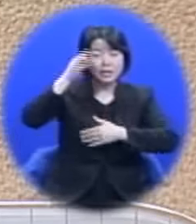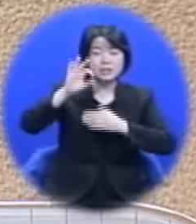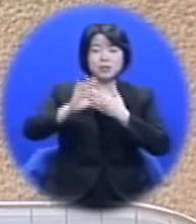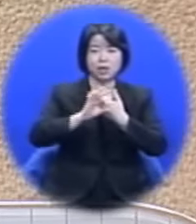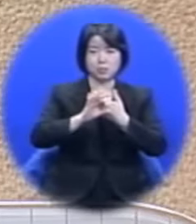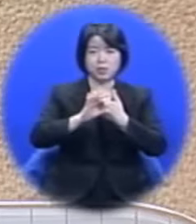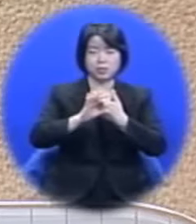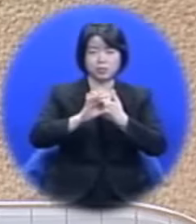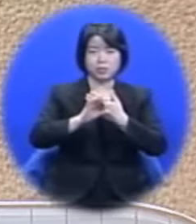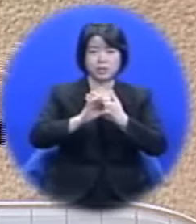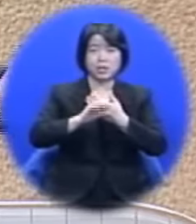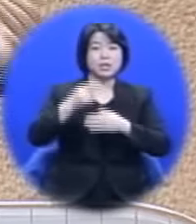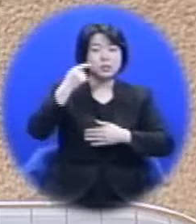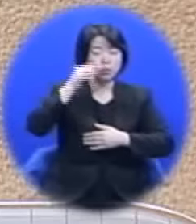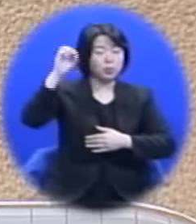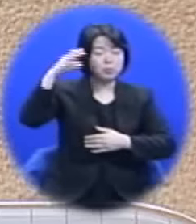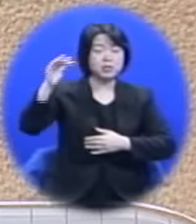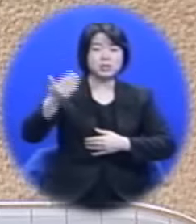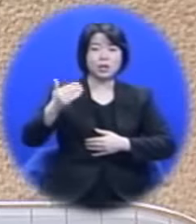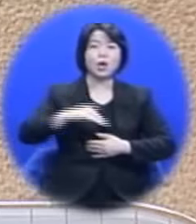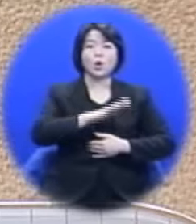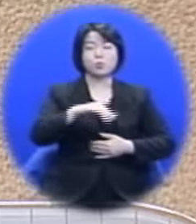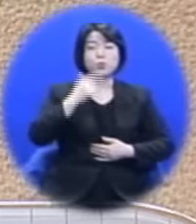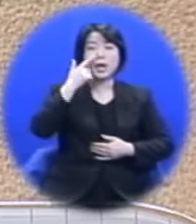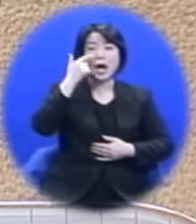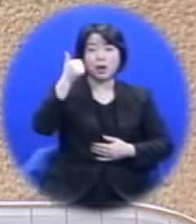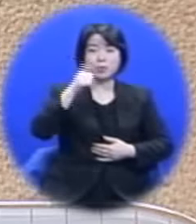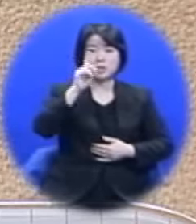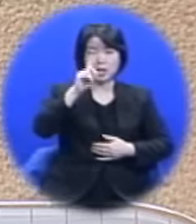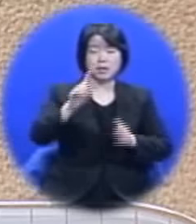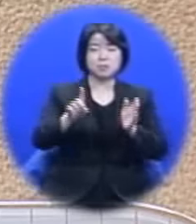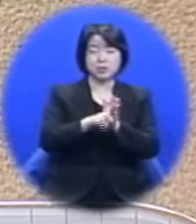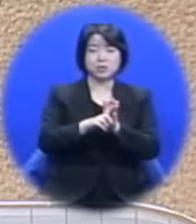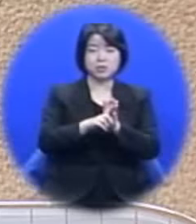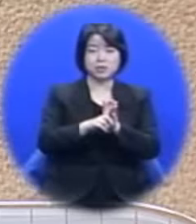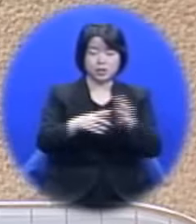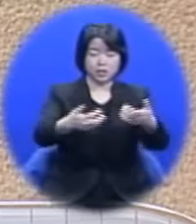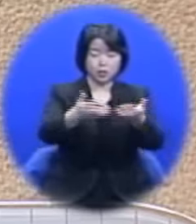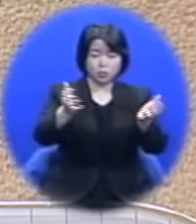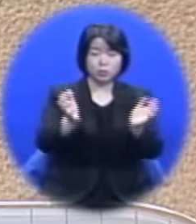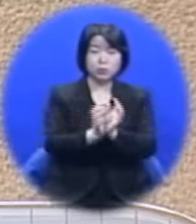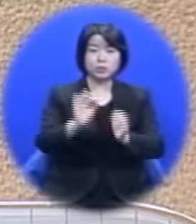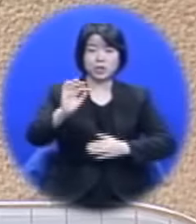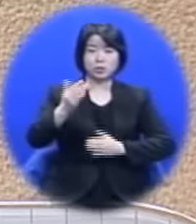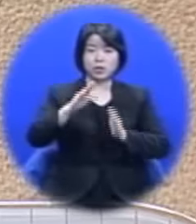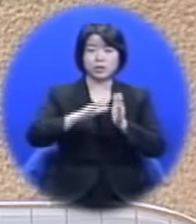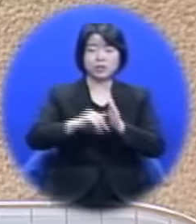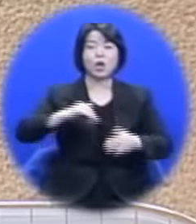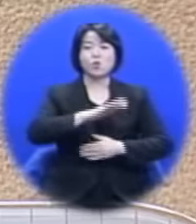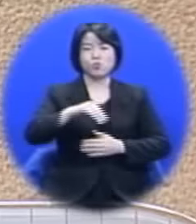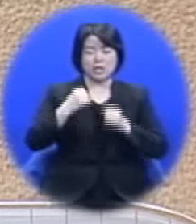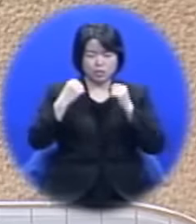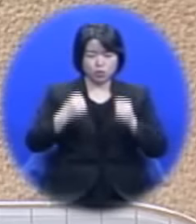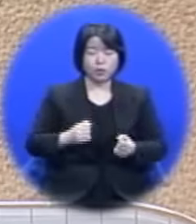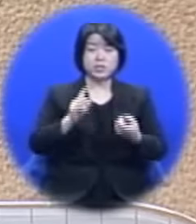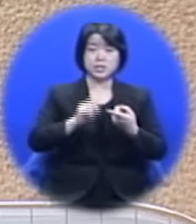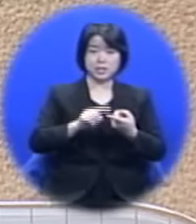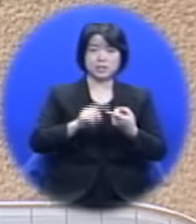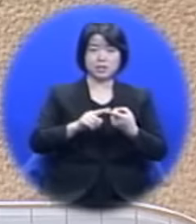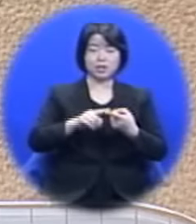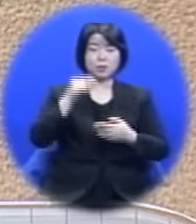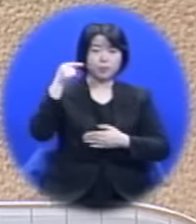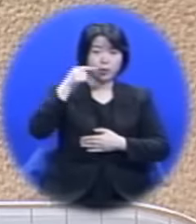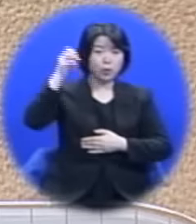아버지를 믿는 우리 아버지라고 고백하는 그런 공동체가 될 때 그냥 우리는 존재 자체가